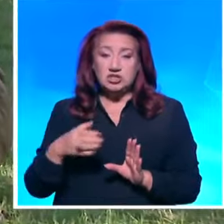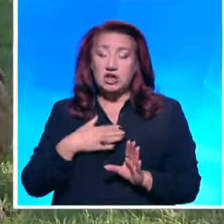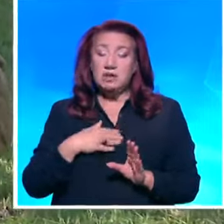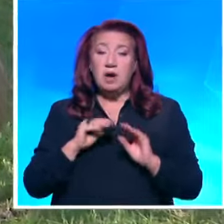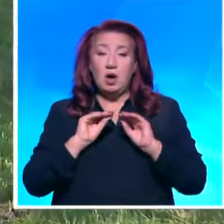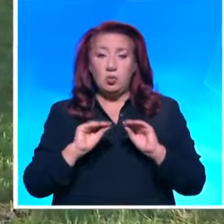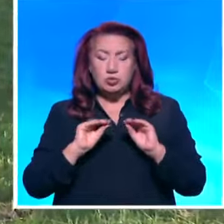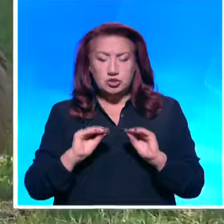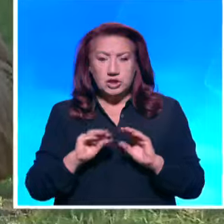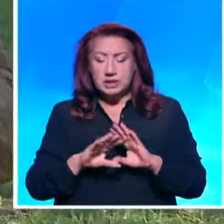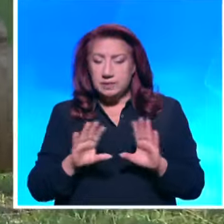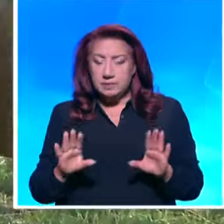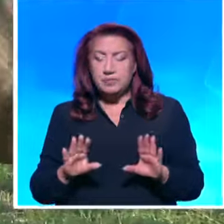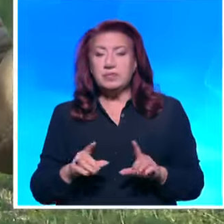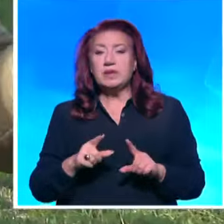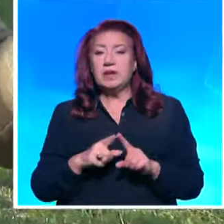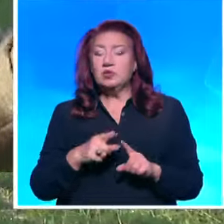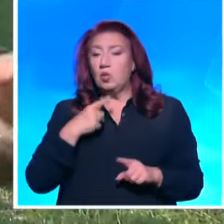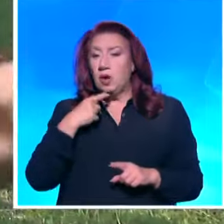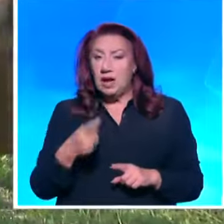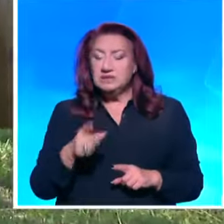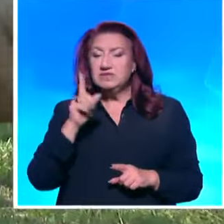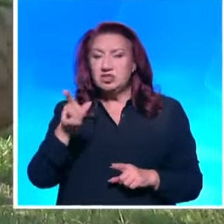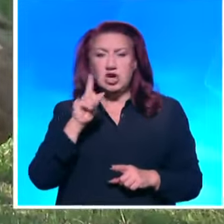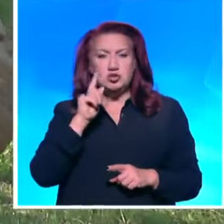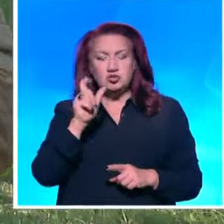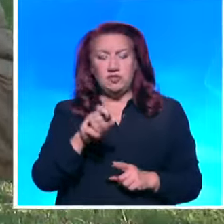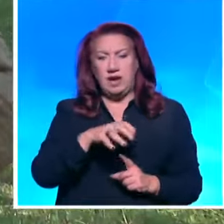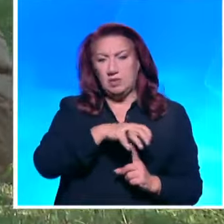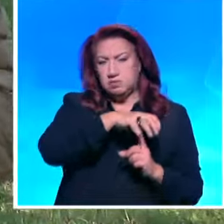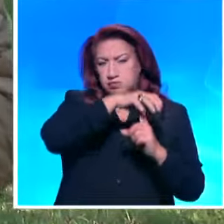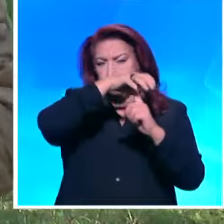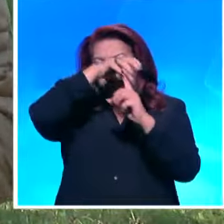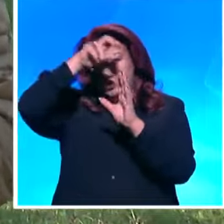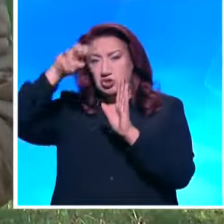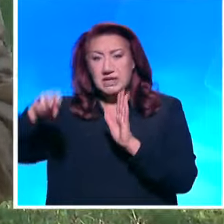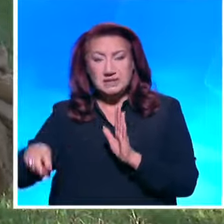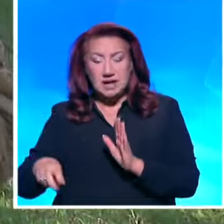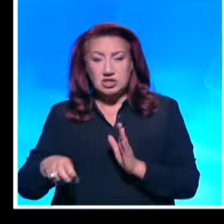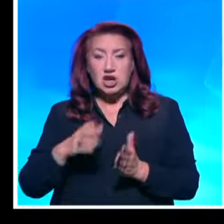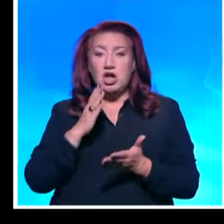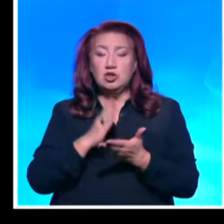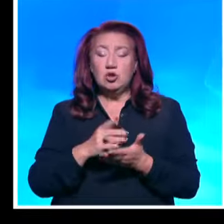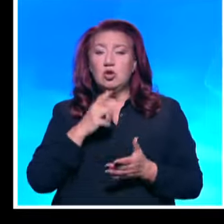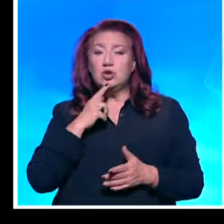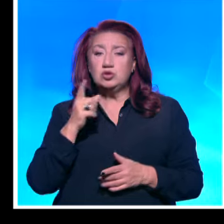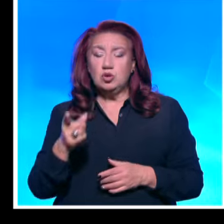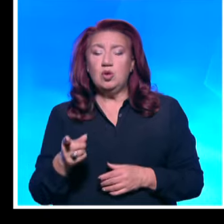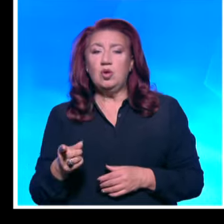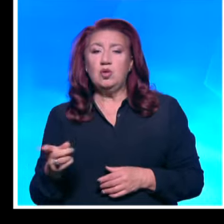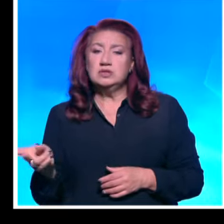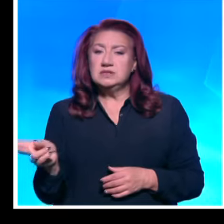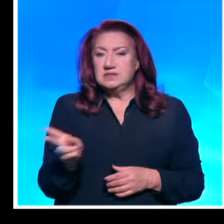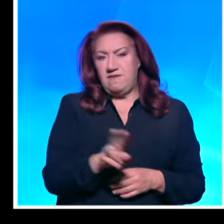който се каже, че конкретният човек ще изпълни парашутен скок, до момента, в който този човек се е прибрал вече при